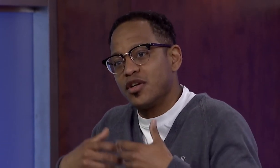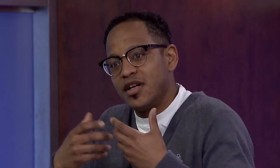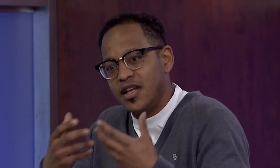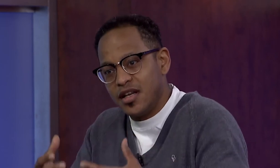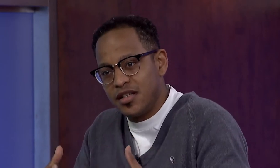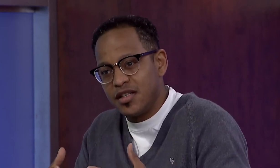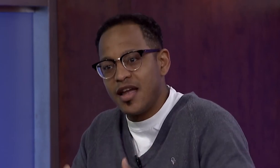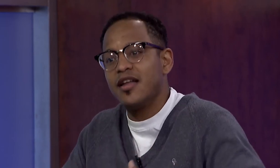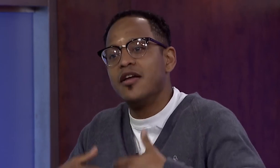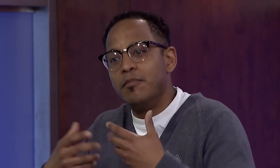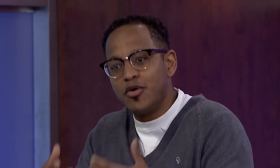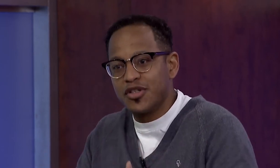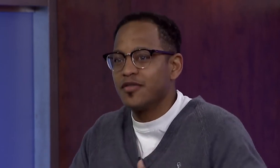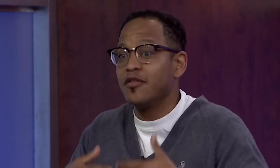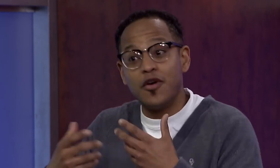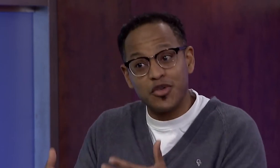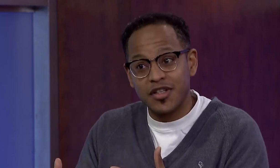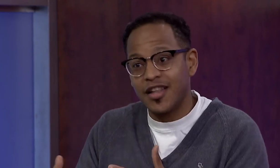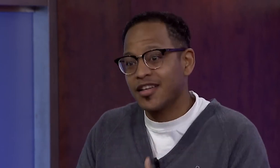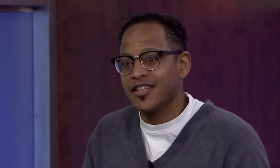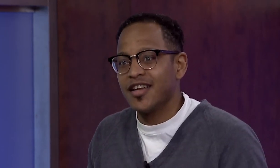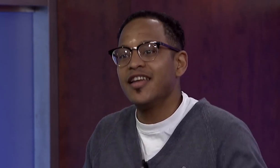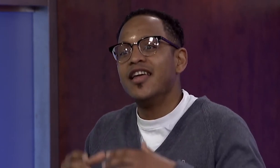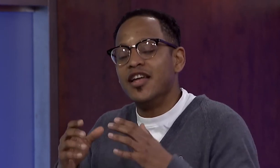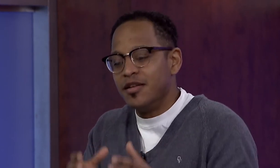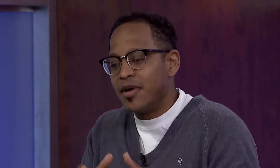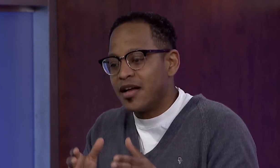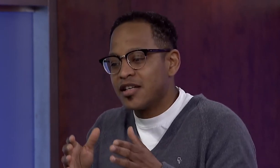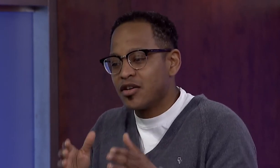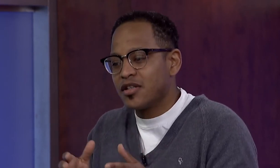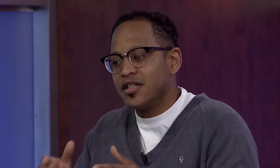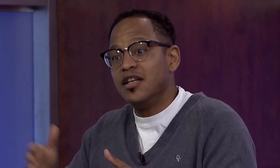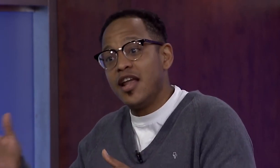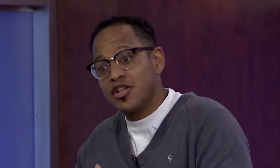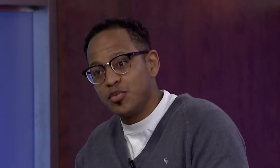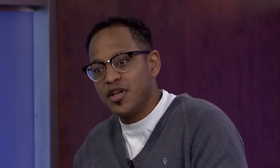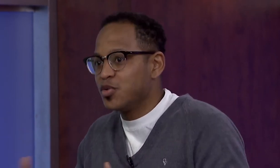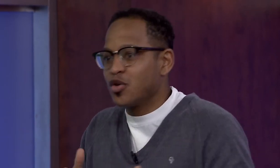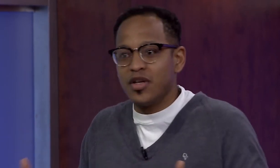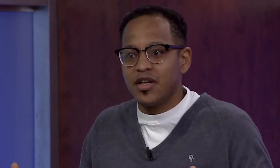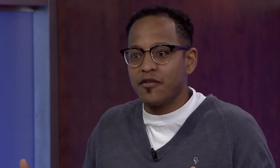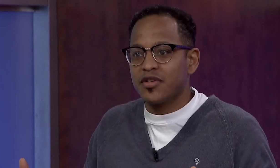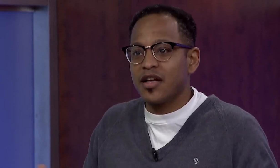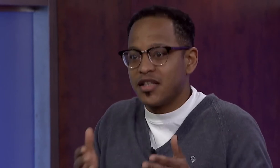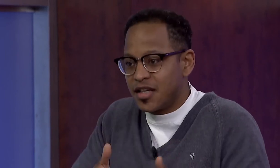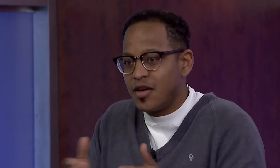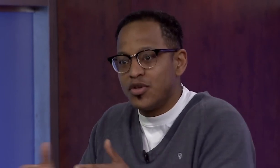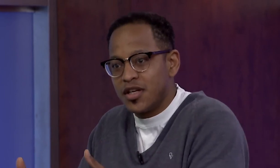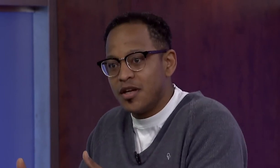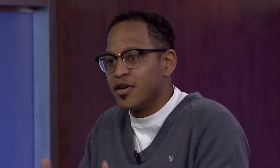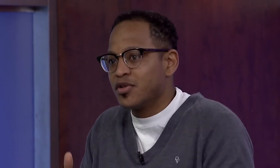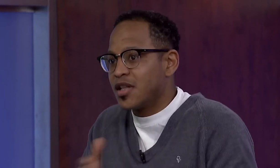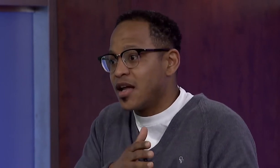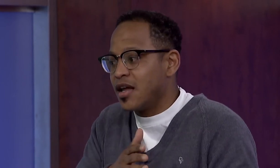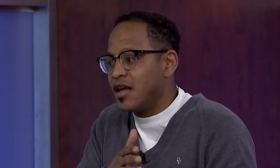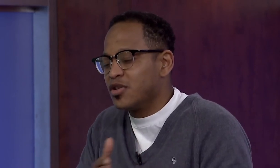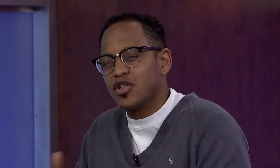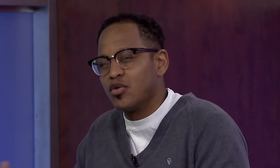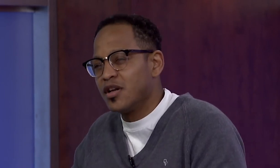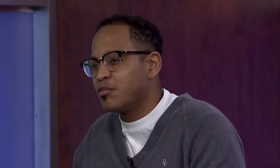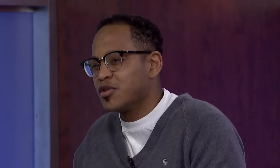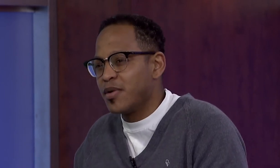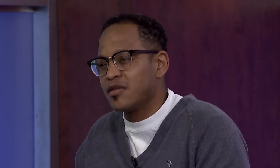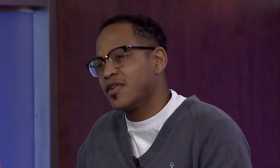wróciłem do ćwiczeń pobożności, jak to nazywam, kolejny tydzień był znacznie lepszy. Robiłem to samo, ale patrzyłem na to z innej perspektywy,